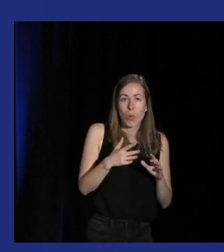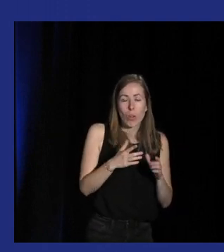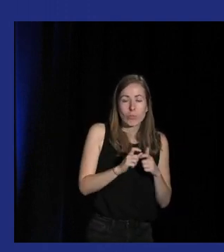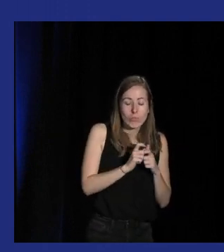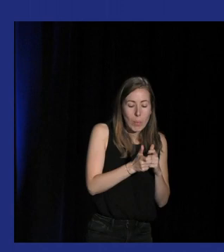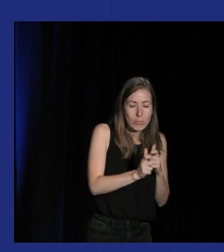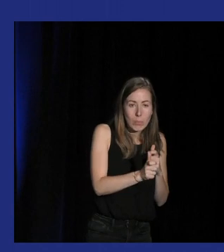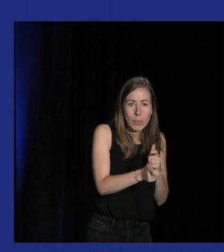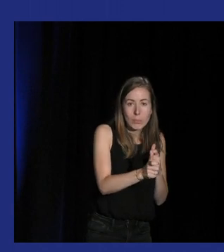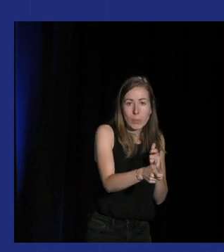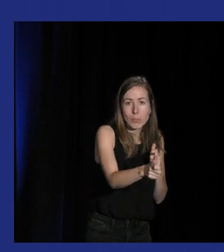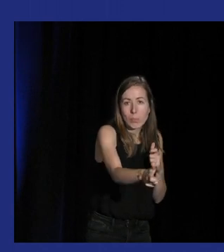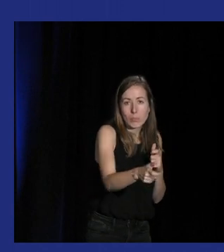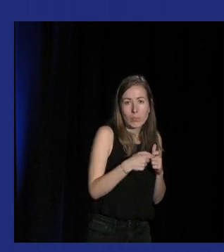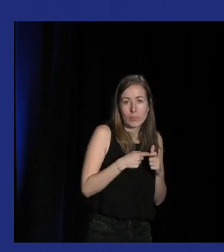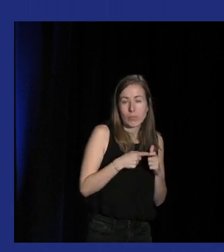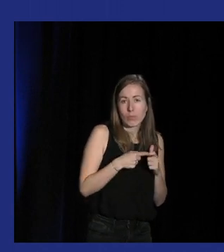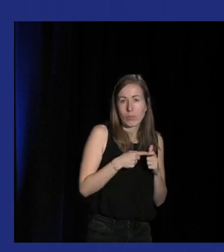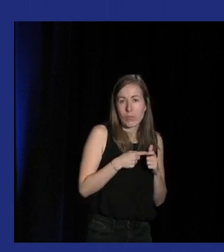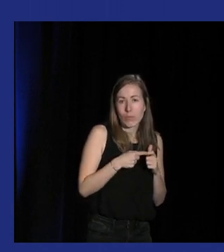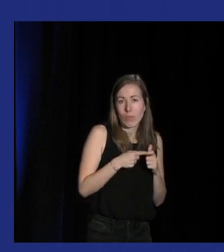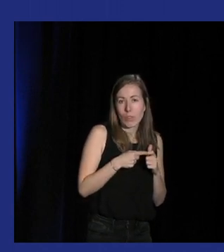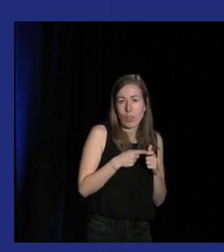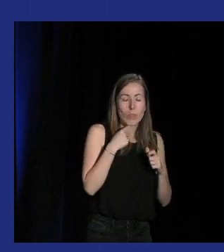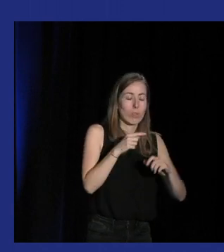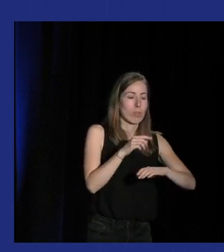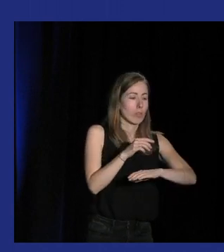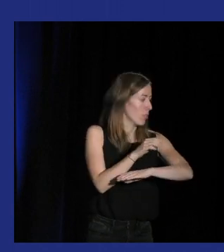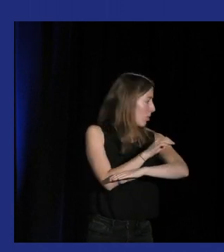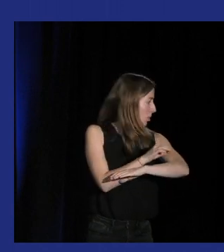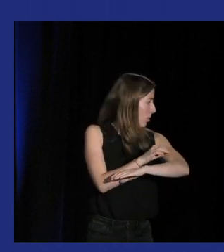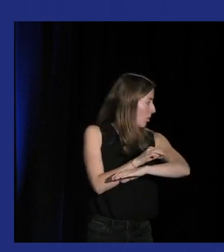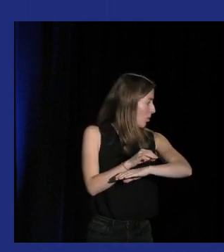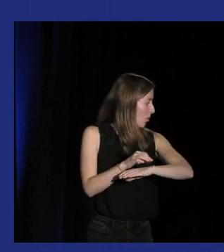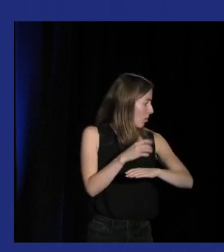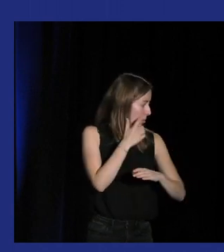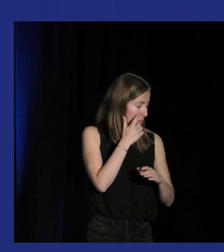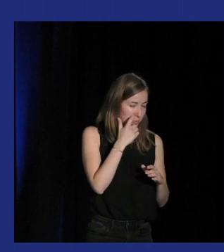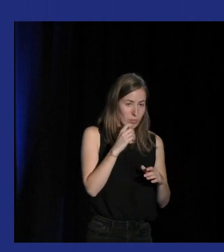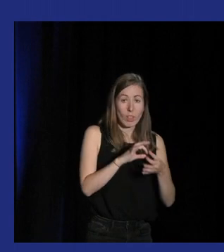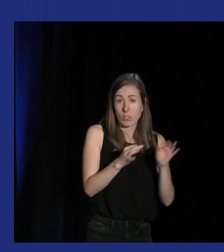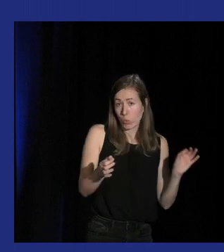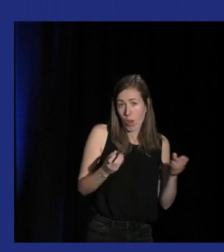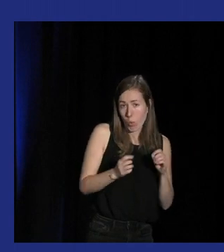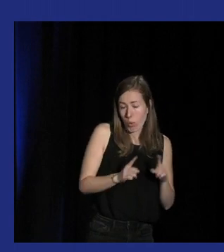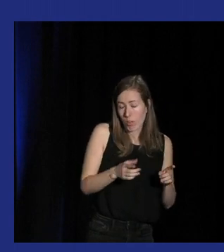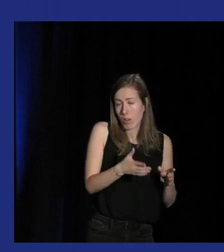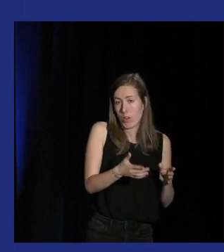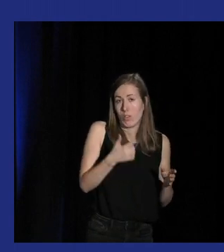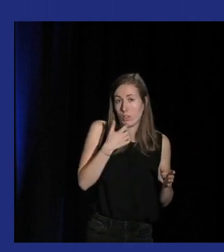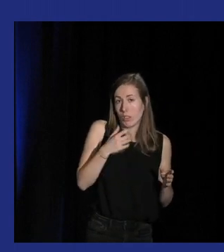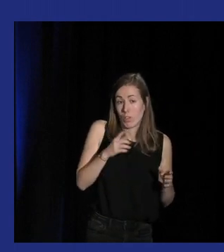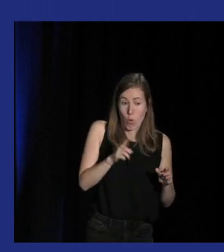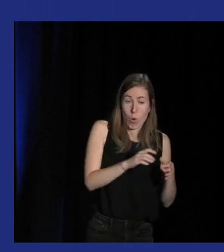enfin c'est c'est une frontière la fontaine entre le Liné et non linéaire et c'est mieux d'avoir comme les séquences finies pour pour